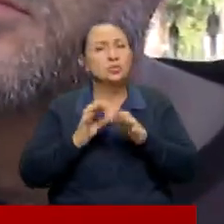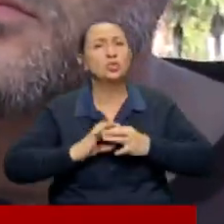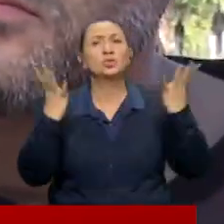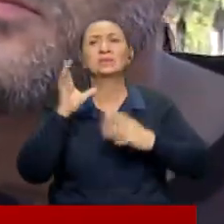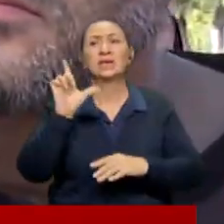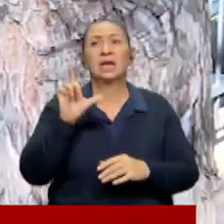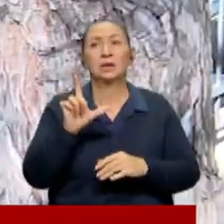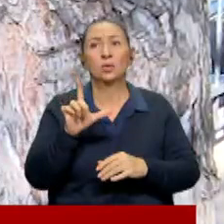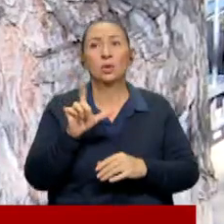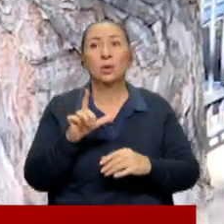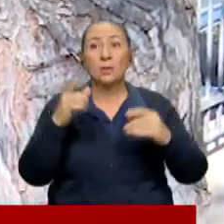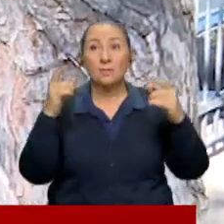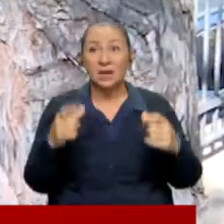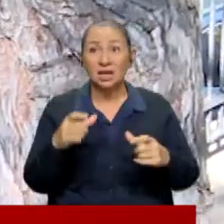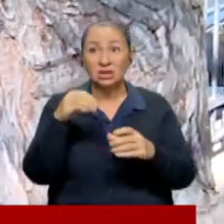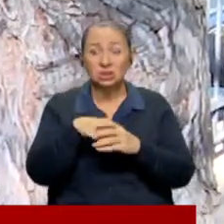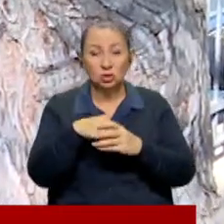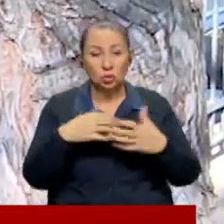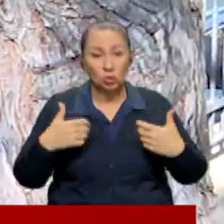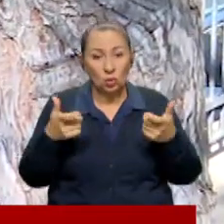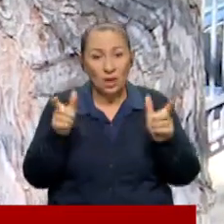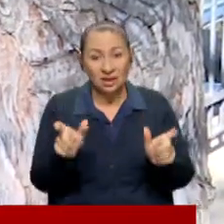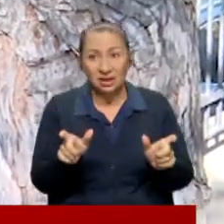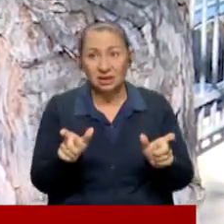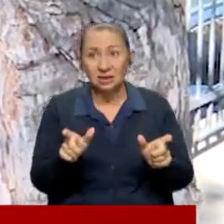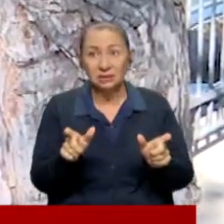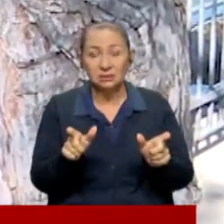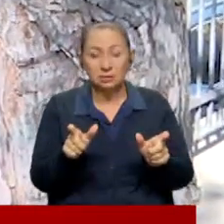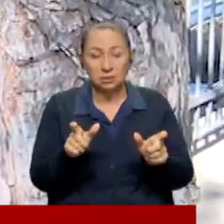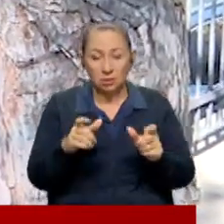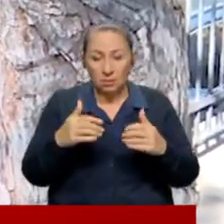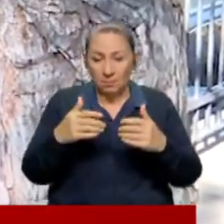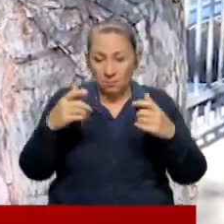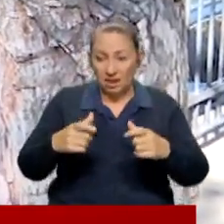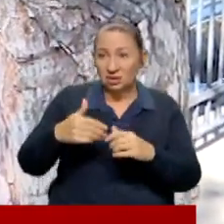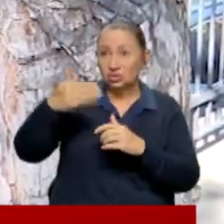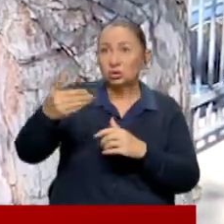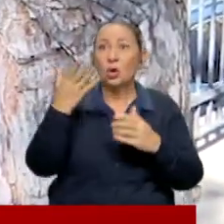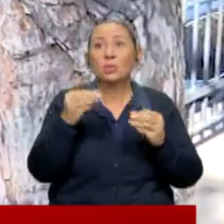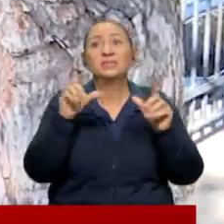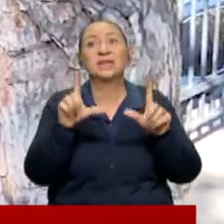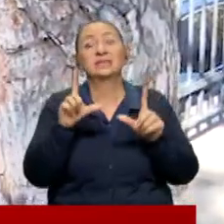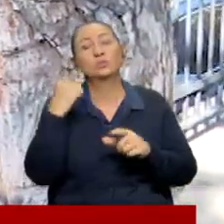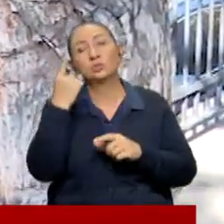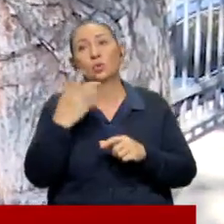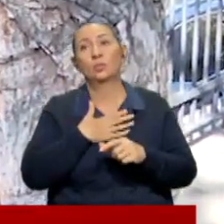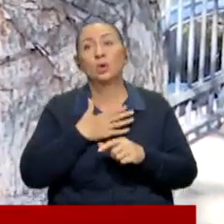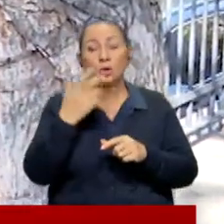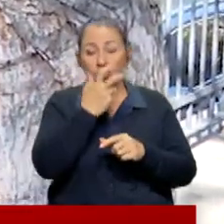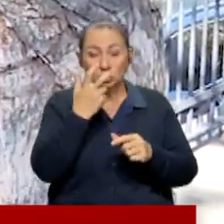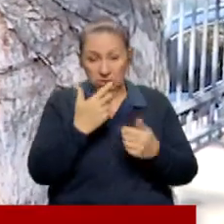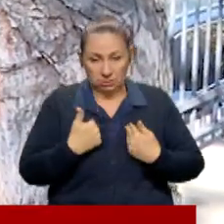giderilmesi gerekmektedir. Mekanların içindeki güvenlik mekanın dışında da olmalı diye düşünüyorum. Yani